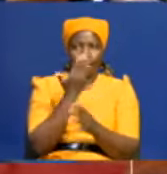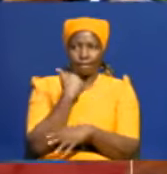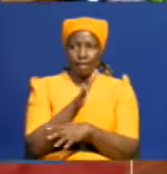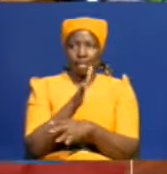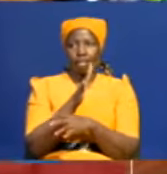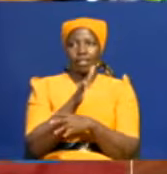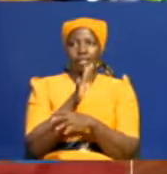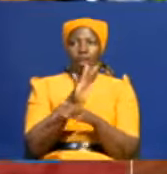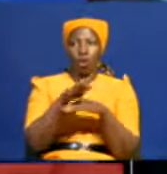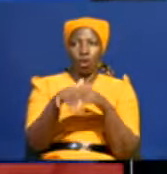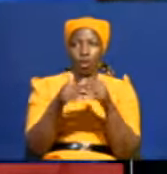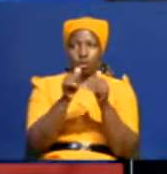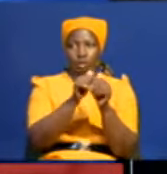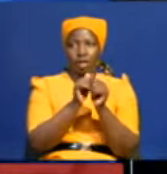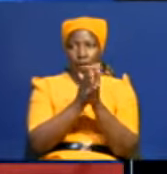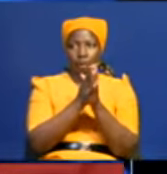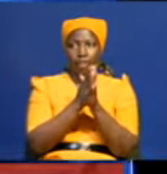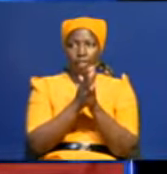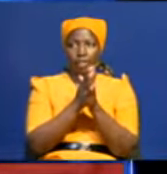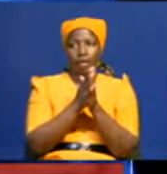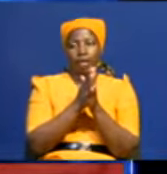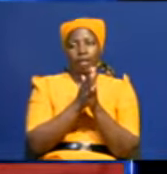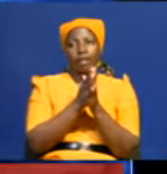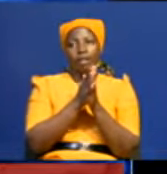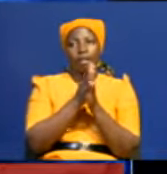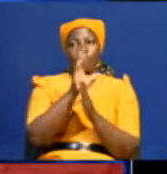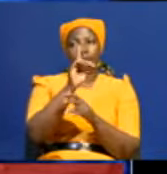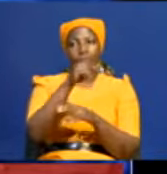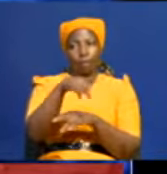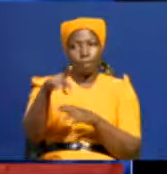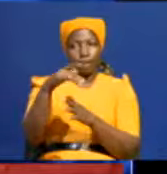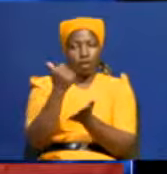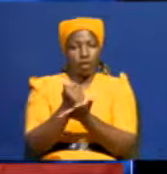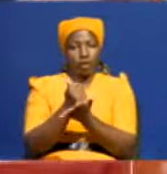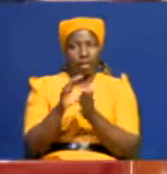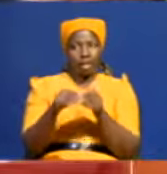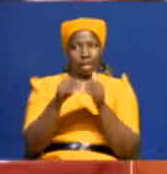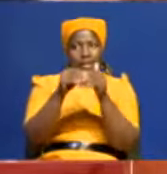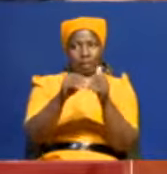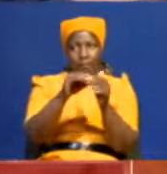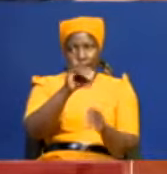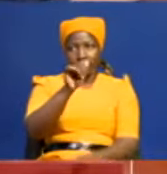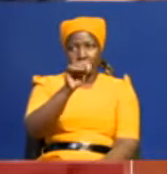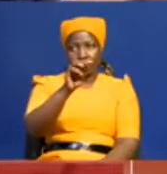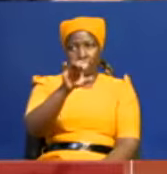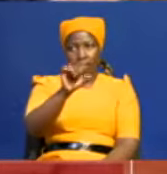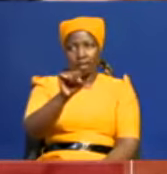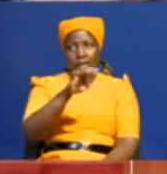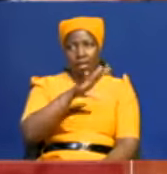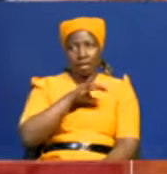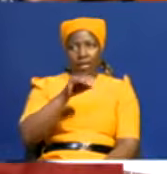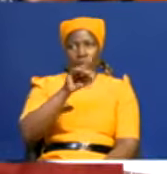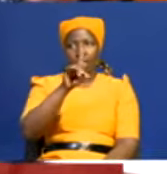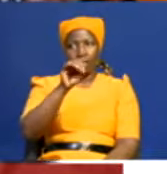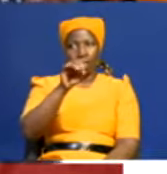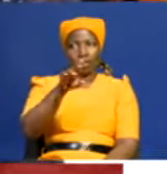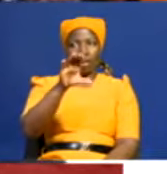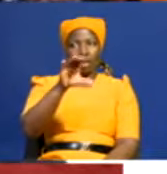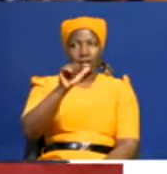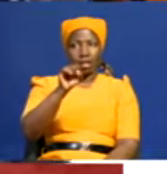kwa pamoja na afisi ya mkurugenzi wa mashtaka ya umma ikiongozwa na James Gashoka na Dorcas Rugut.